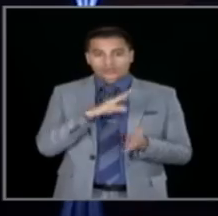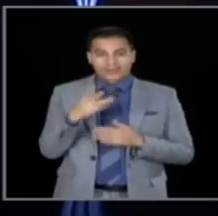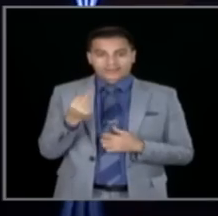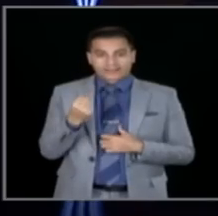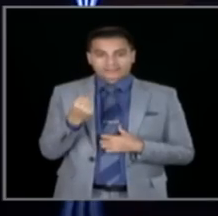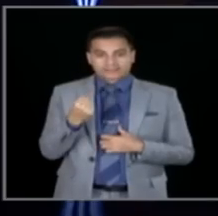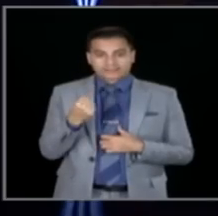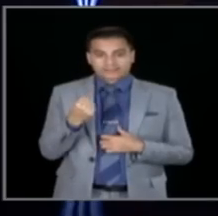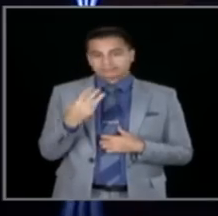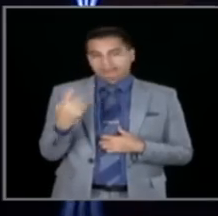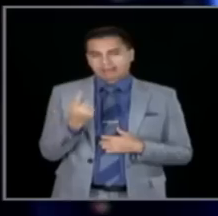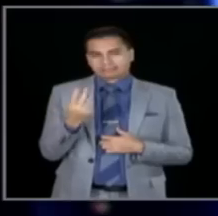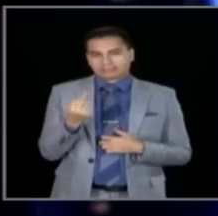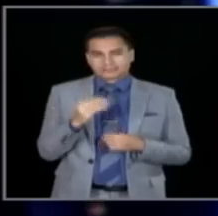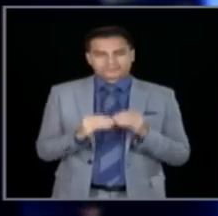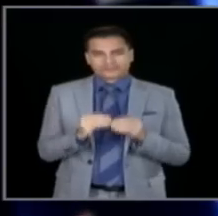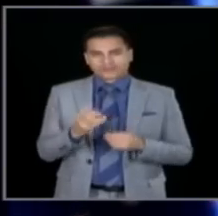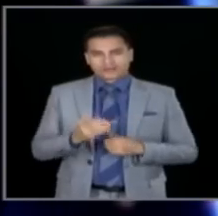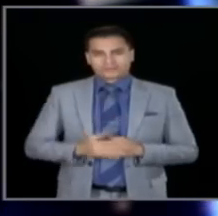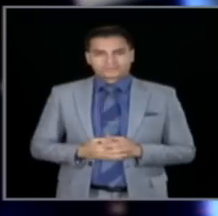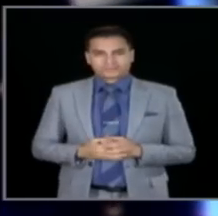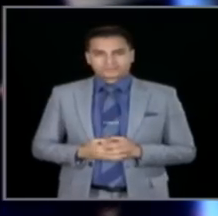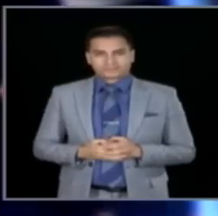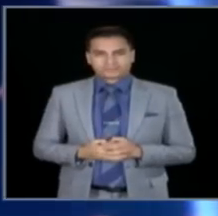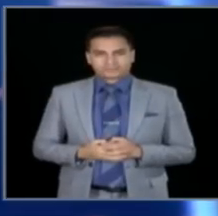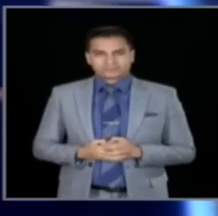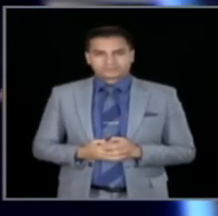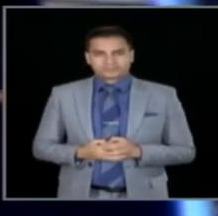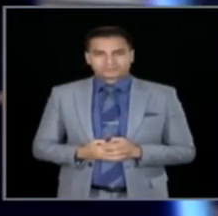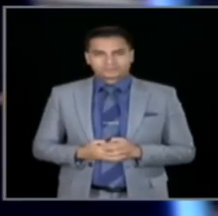نقطة؟ 30 مش فرق، دوس على البازل.